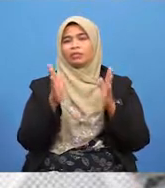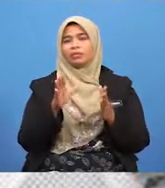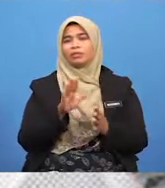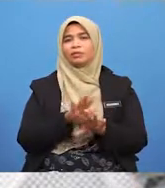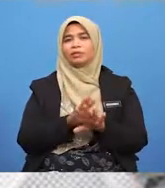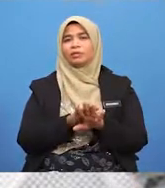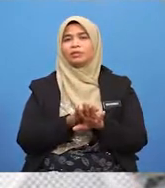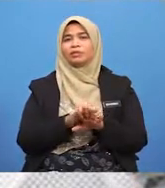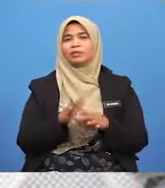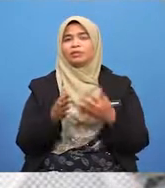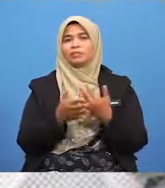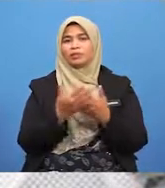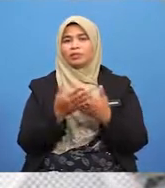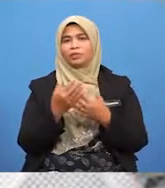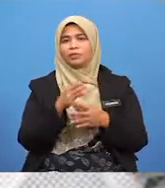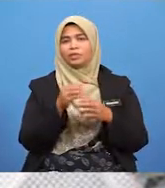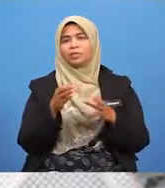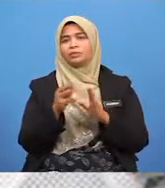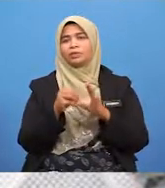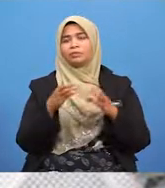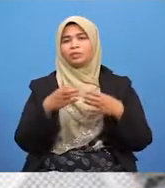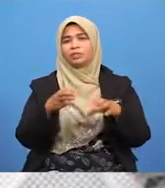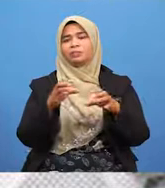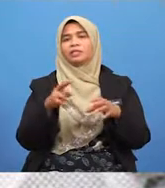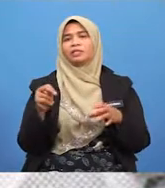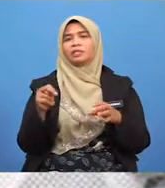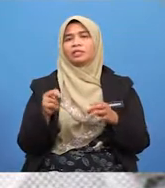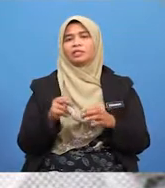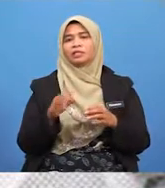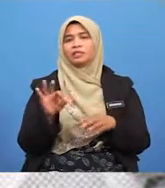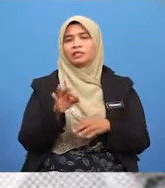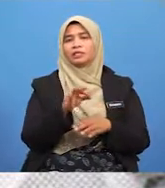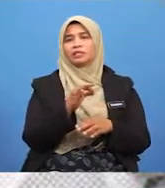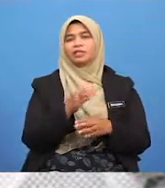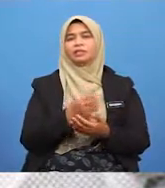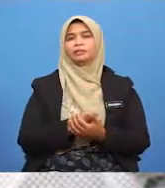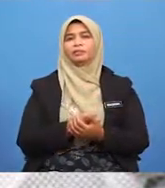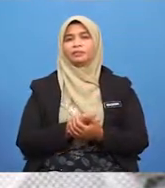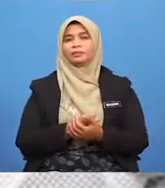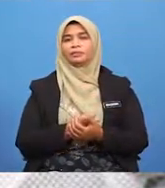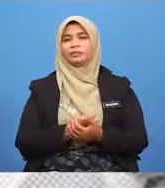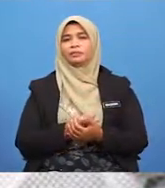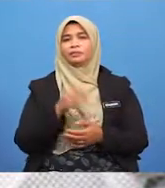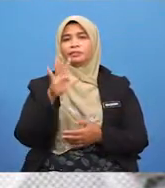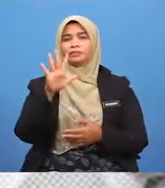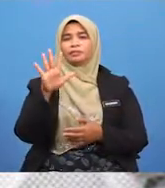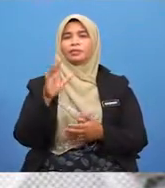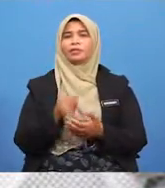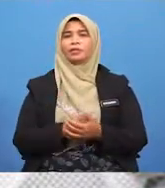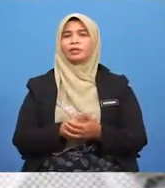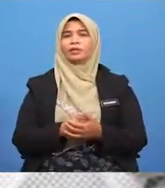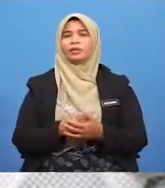kan ke jahitan dengan matte jahitan yang lebih Smash yang kelima